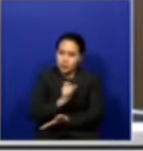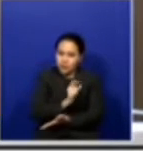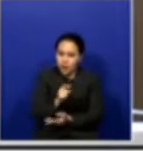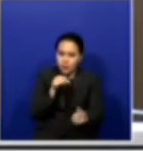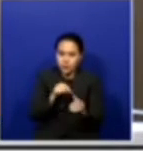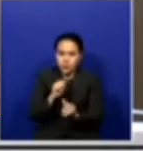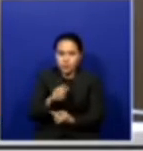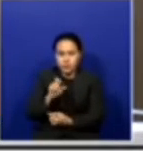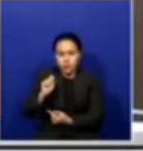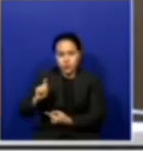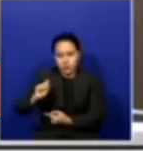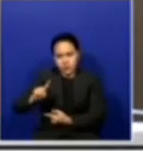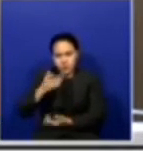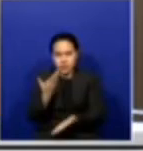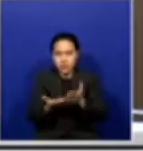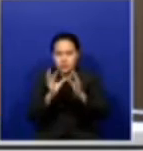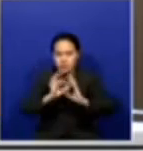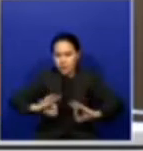จำเป็น